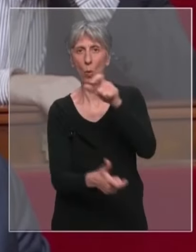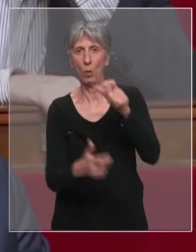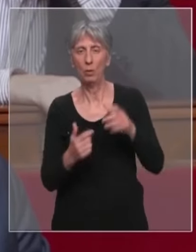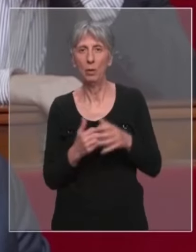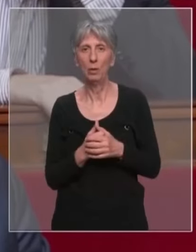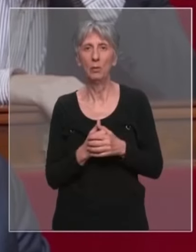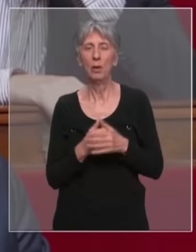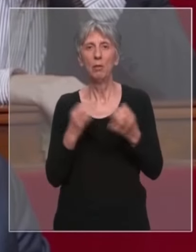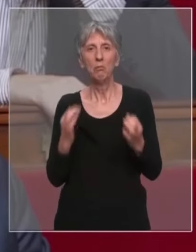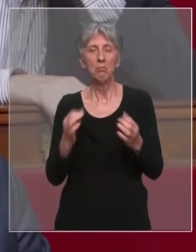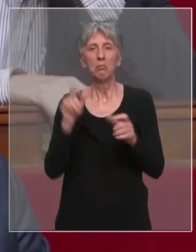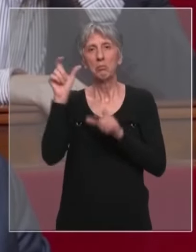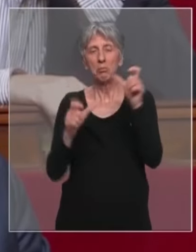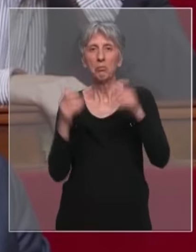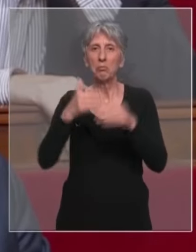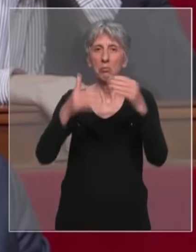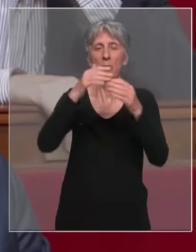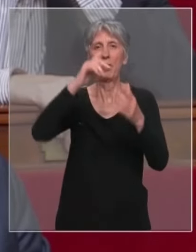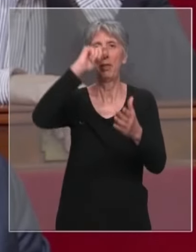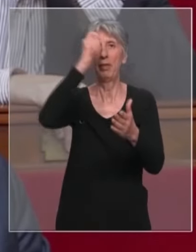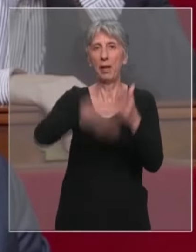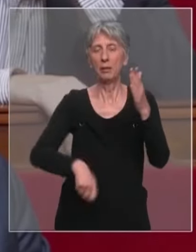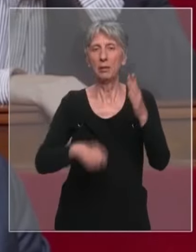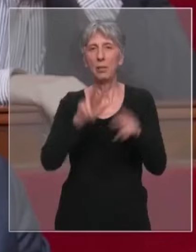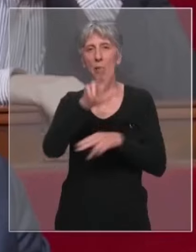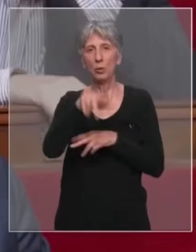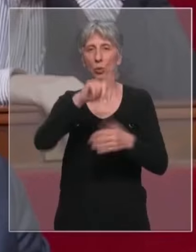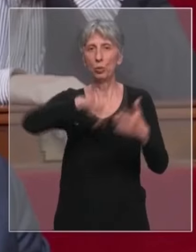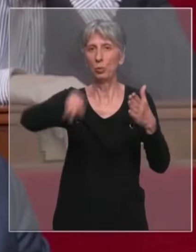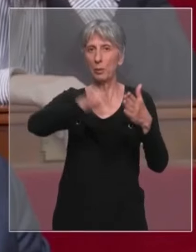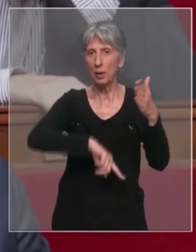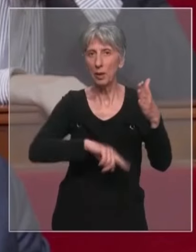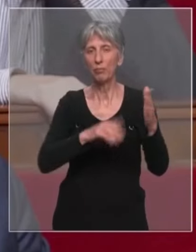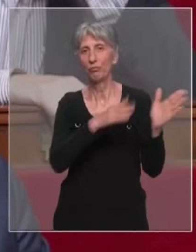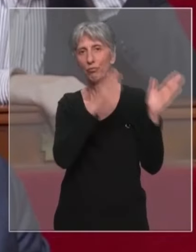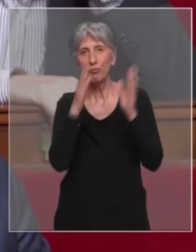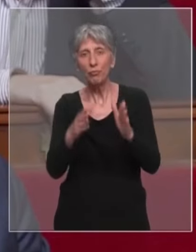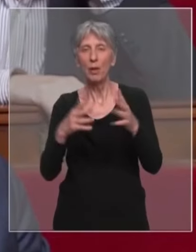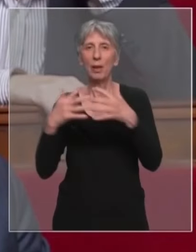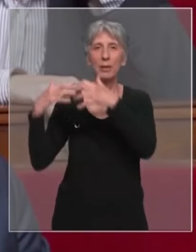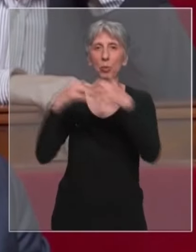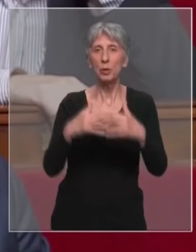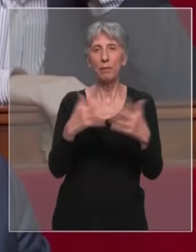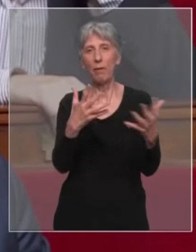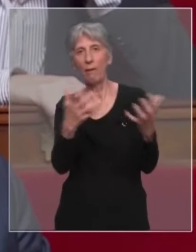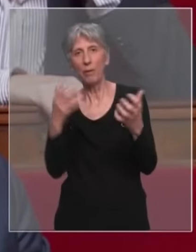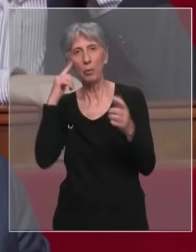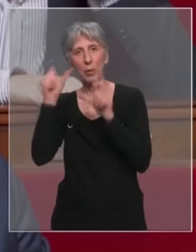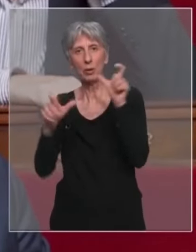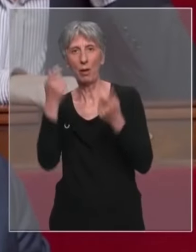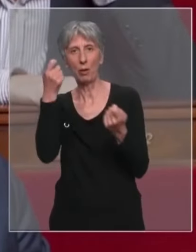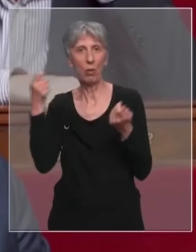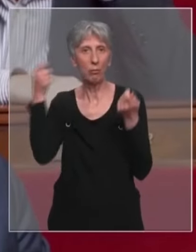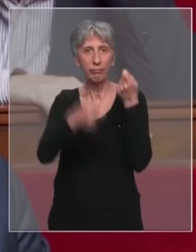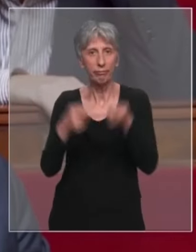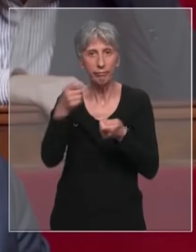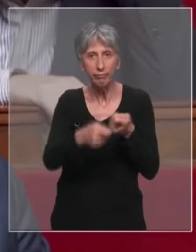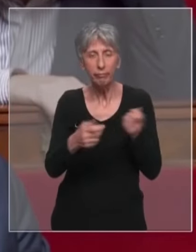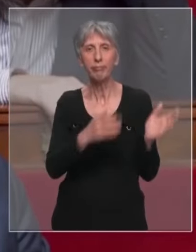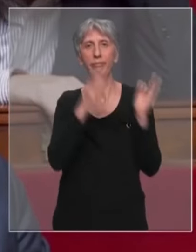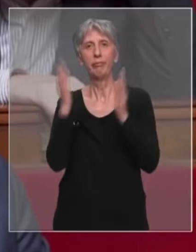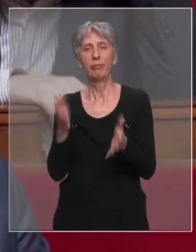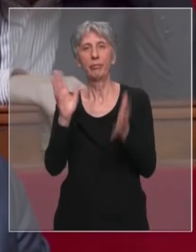démotivé les maires bâtisseurs en supprimant la taxe d'habitation. Vous avez mis à mal les dispositifs attractifs pour les investisseurs. Vous avez quelquefois privé